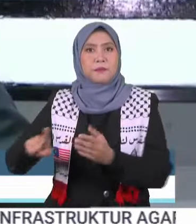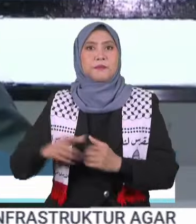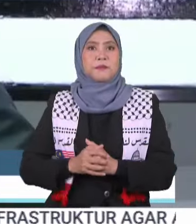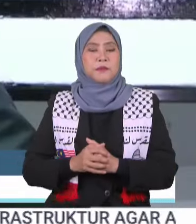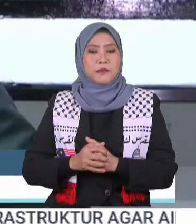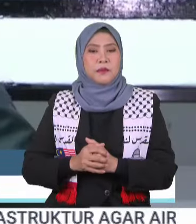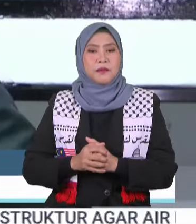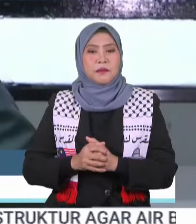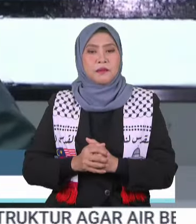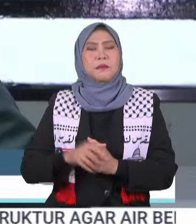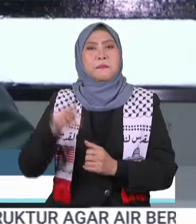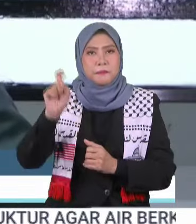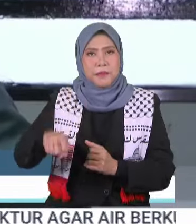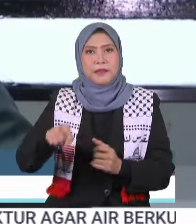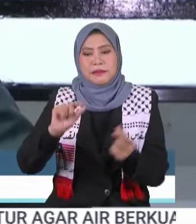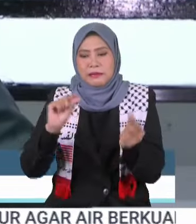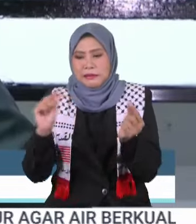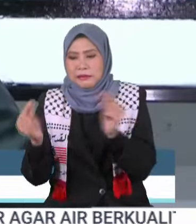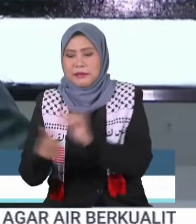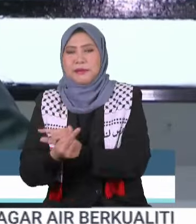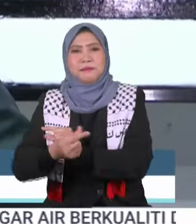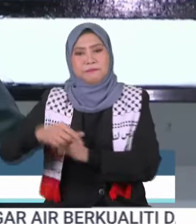pipe ini perlu diganti.